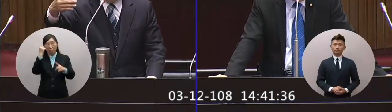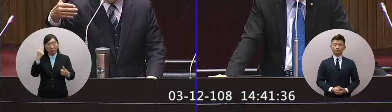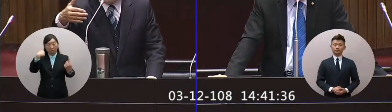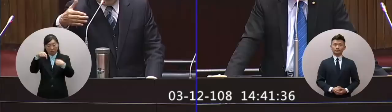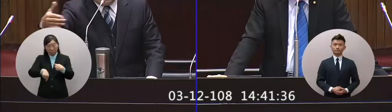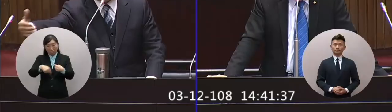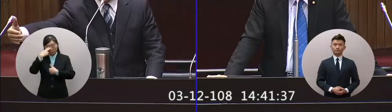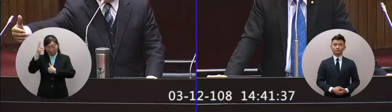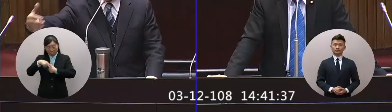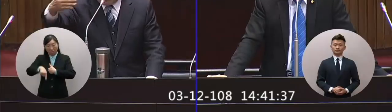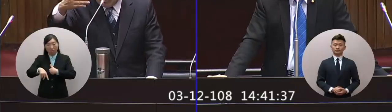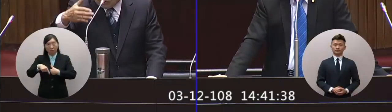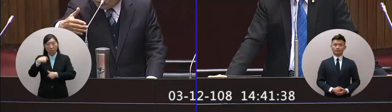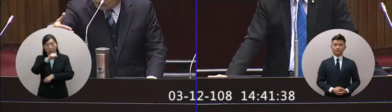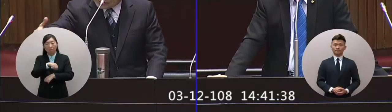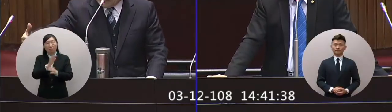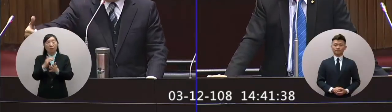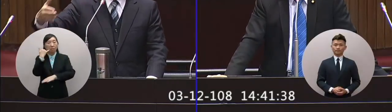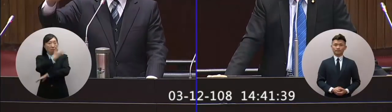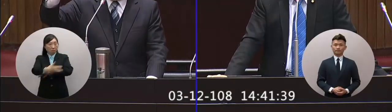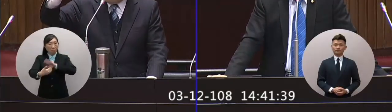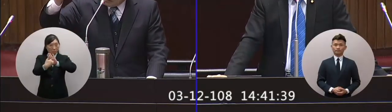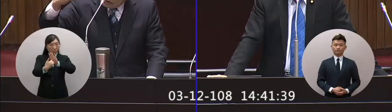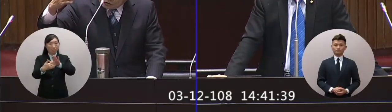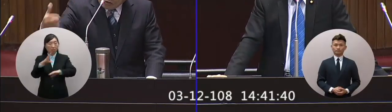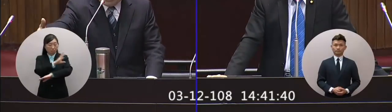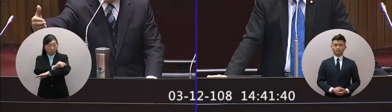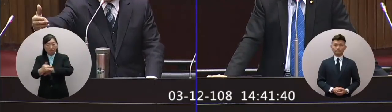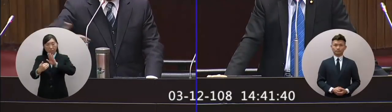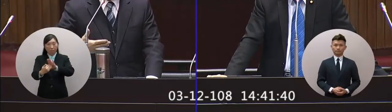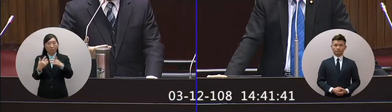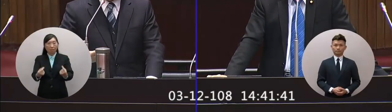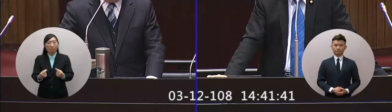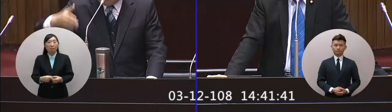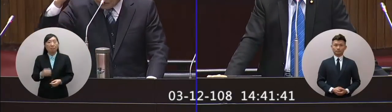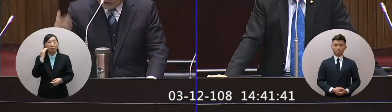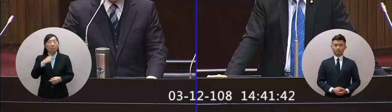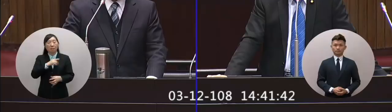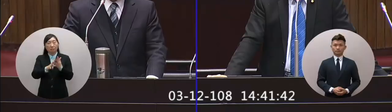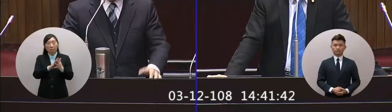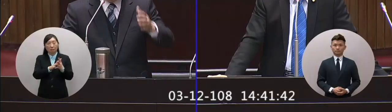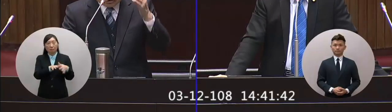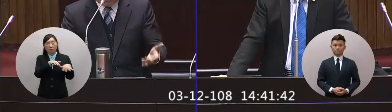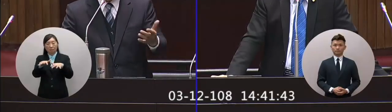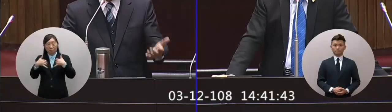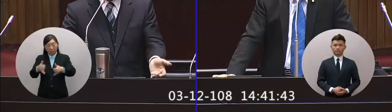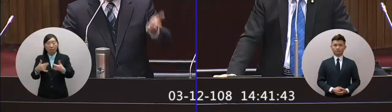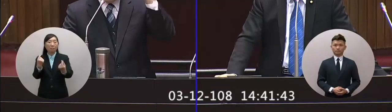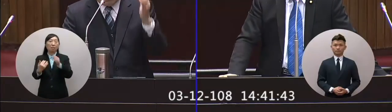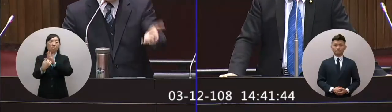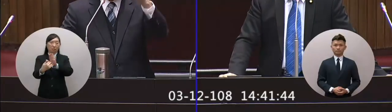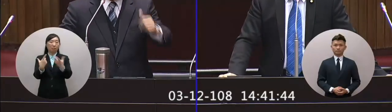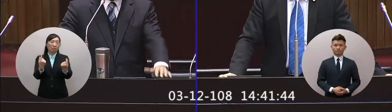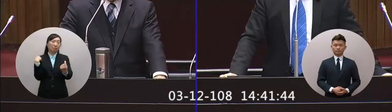湾，我们从海上防守，从沙滩防守，就算你打到我们的街道，街道防守，就算不